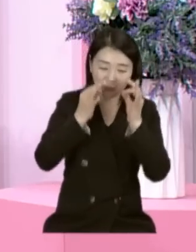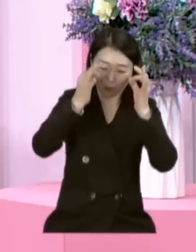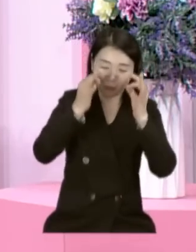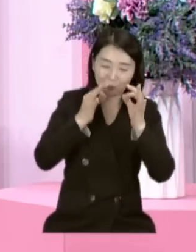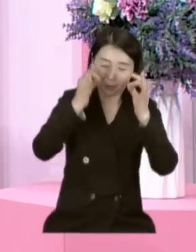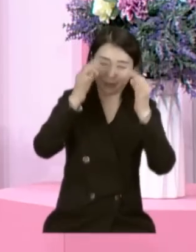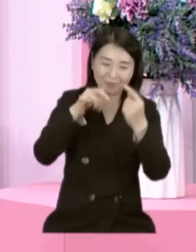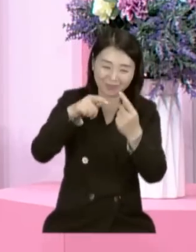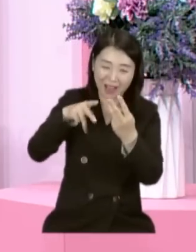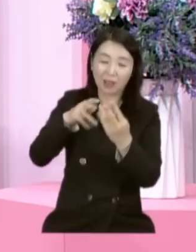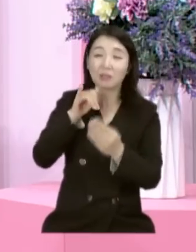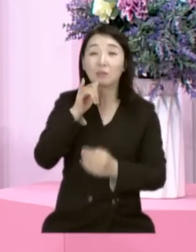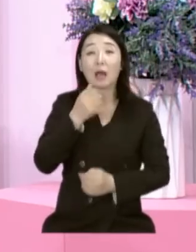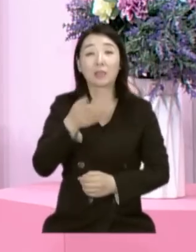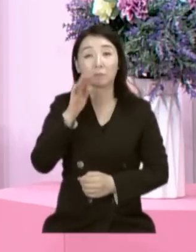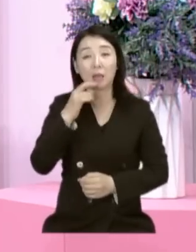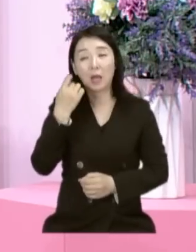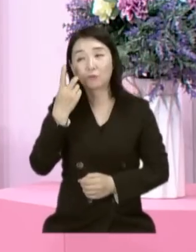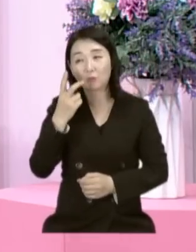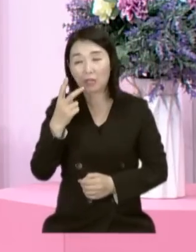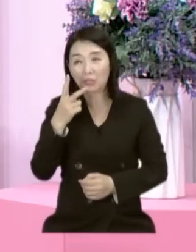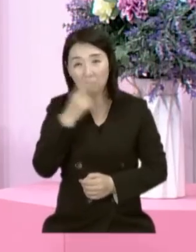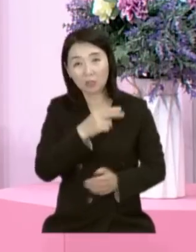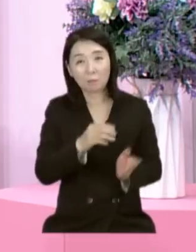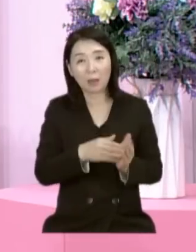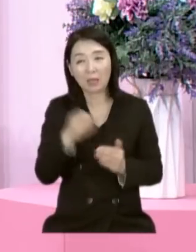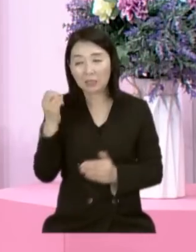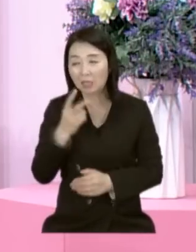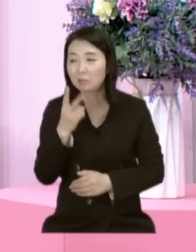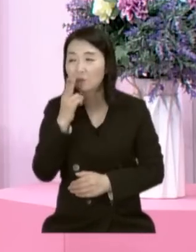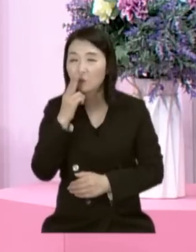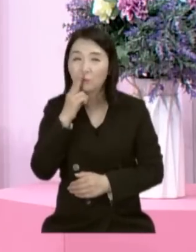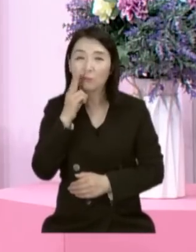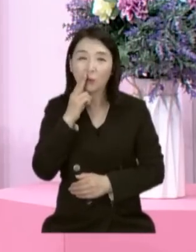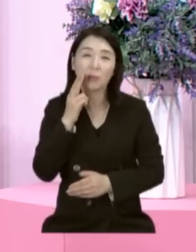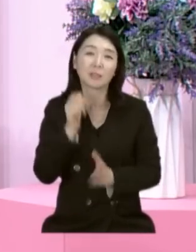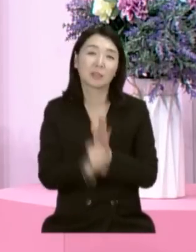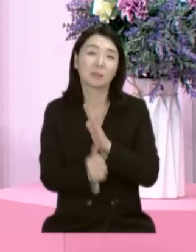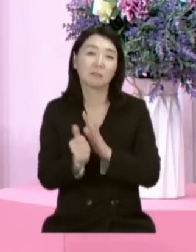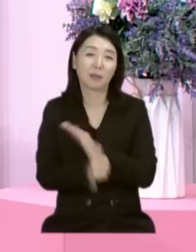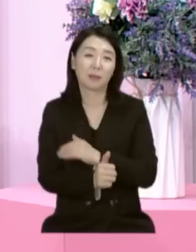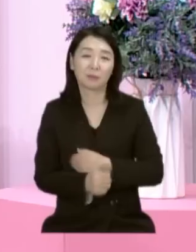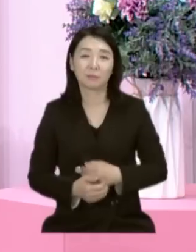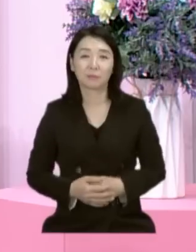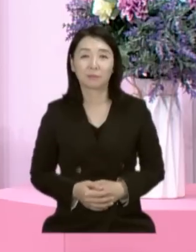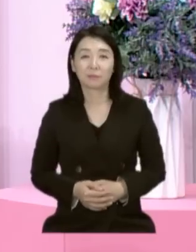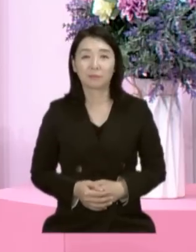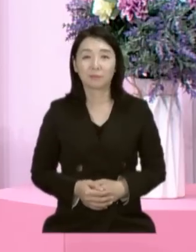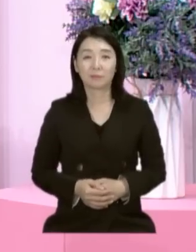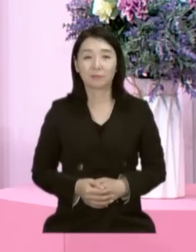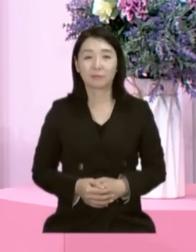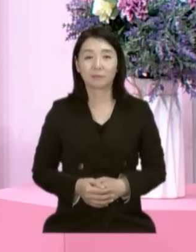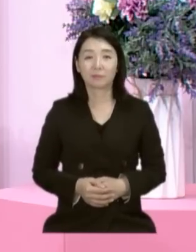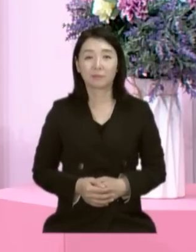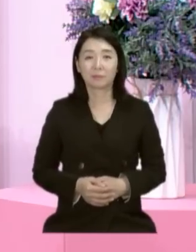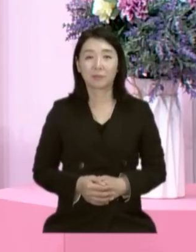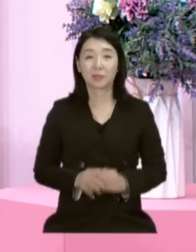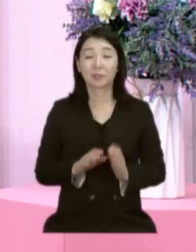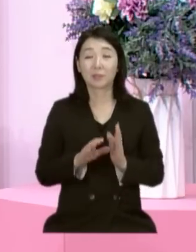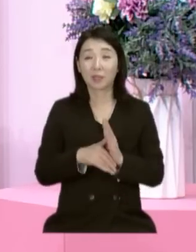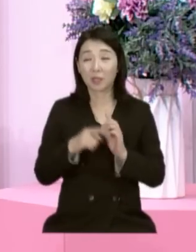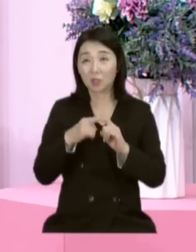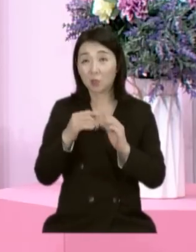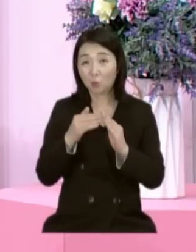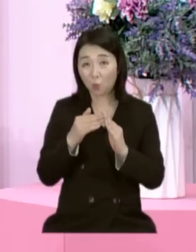시도를 해봤는데도 한두 달 끊어놓고는 또 피우고 또 이렇게 한 몇 번 실패를 했어요. 근데 뭐